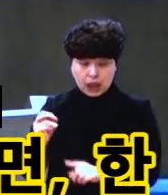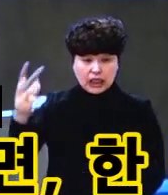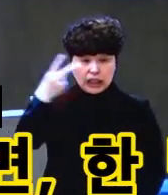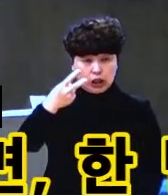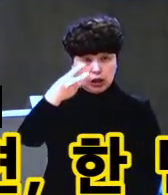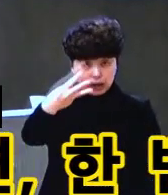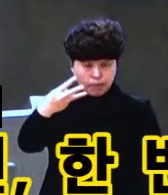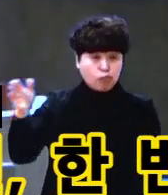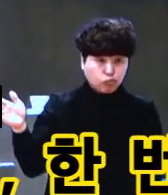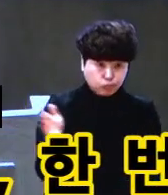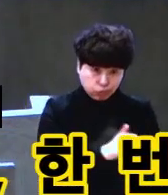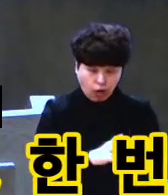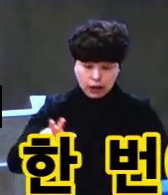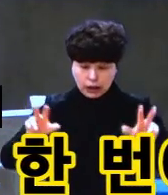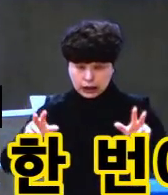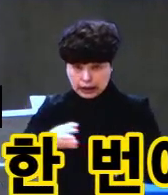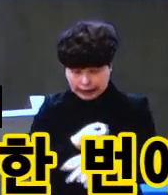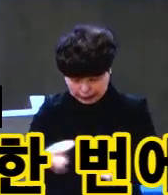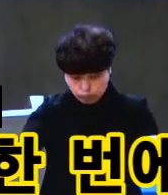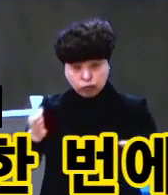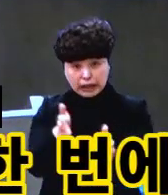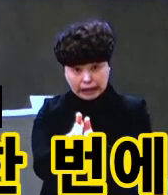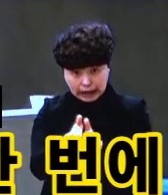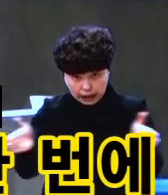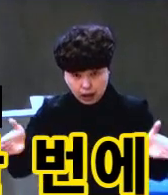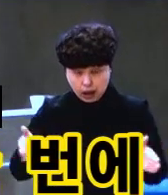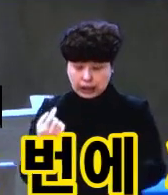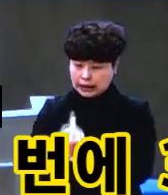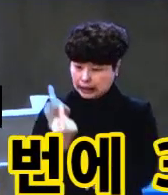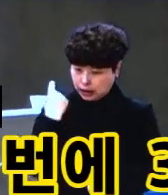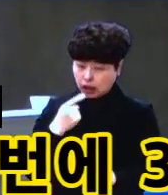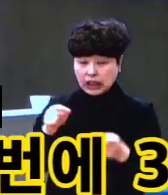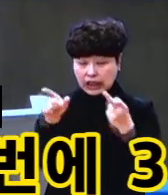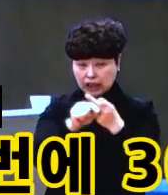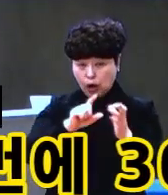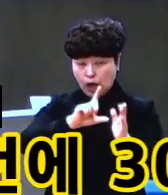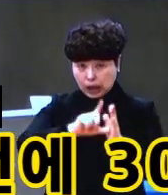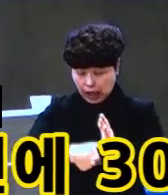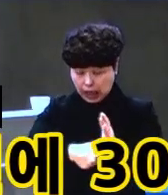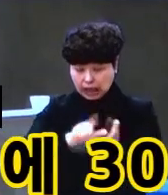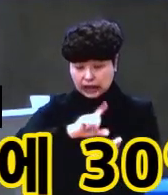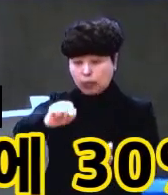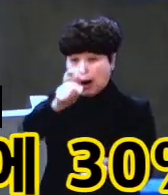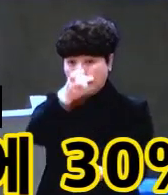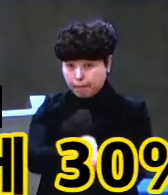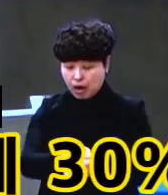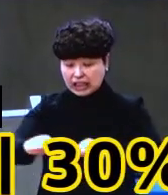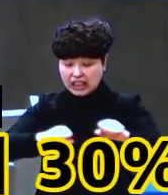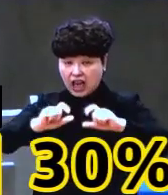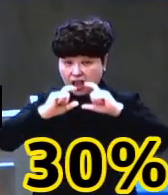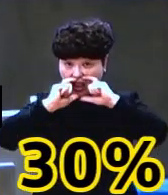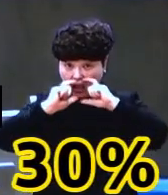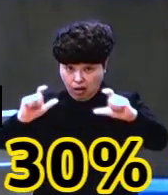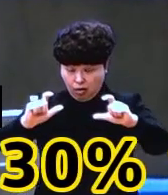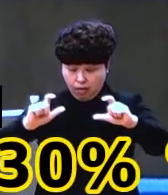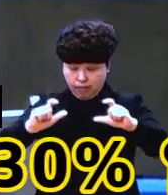2003년부터 지급되었고 작년 12월 지방자치법 시행령이